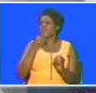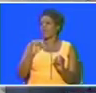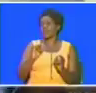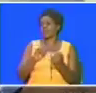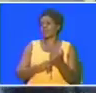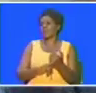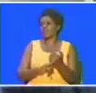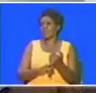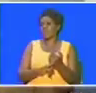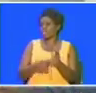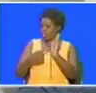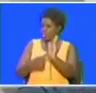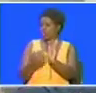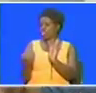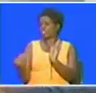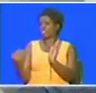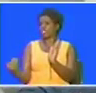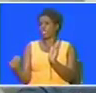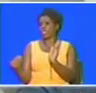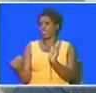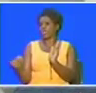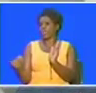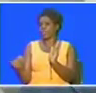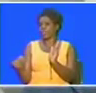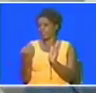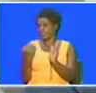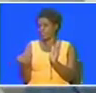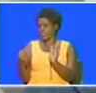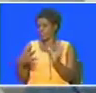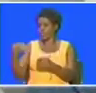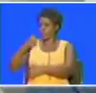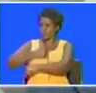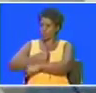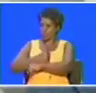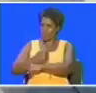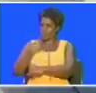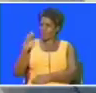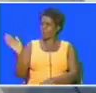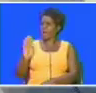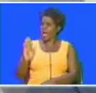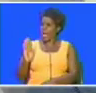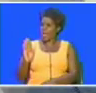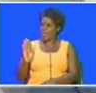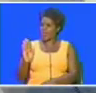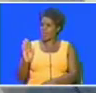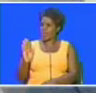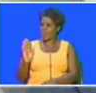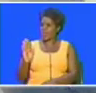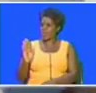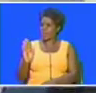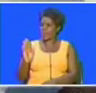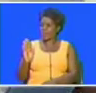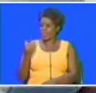Tanguliza nyota yako kwa watoto wako wakienda skuli, washinde vizuri. Watoto ukiwapeleka skuli kilobi, ukiwambia bye, mama ama baba, nani ukiwambia bye